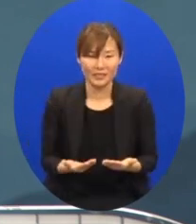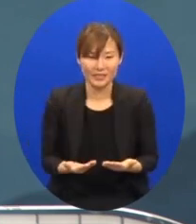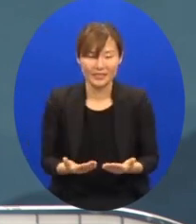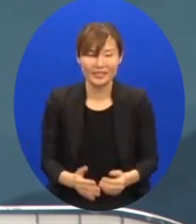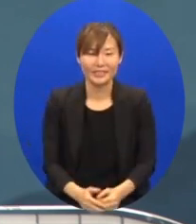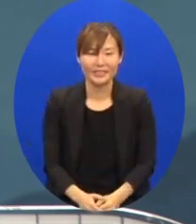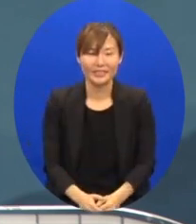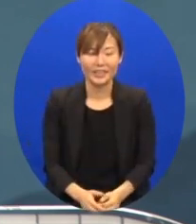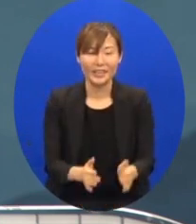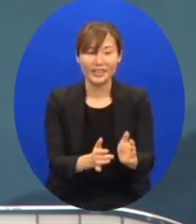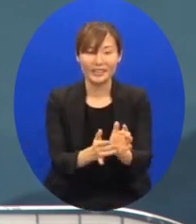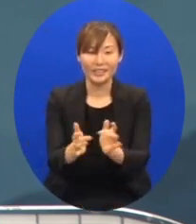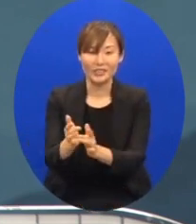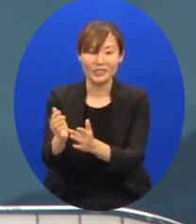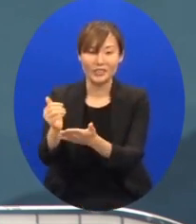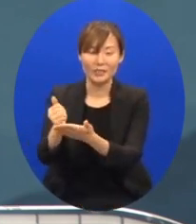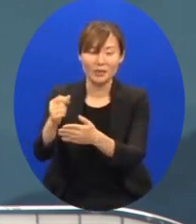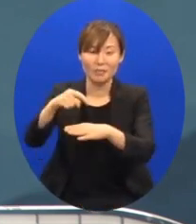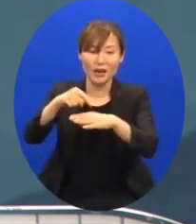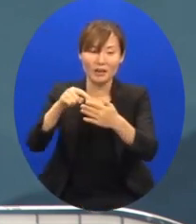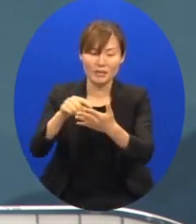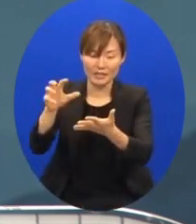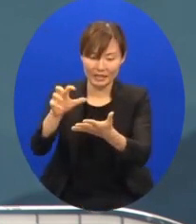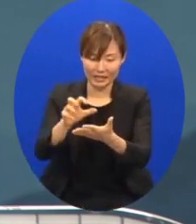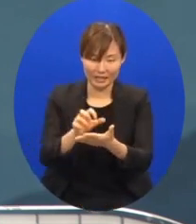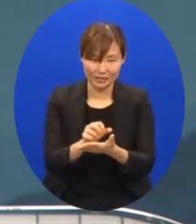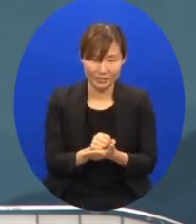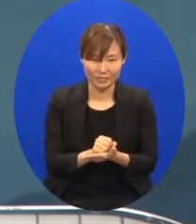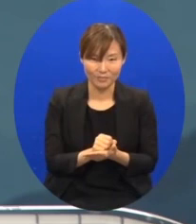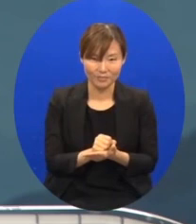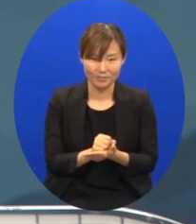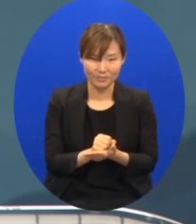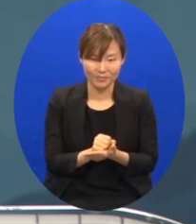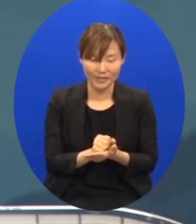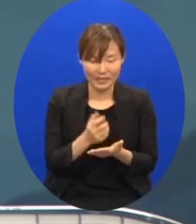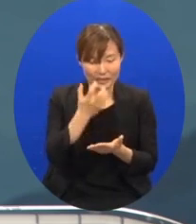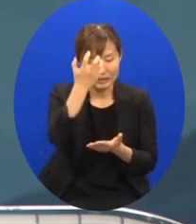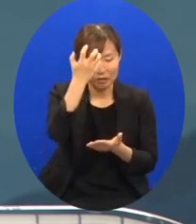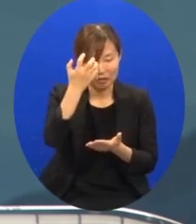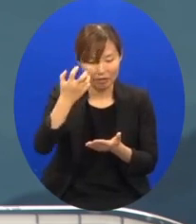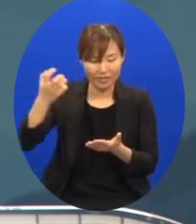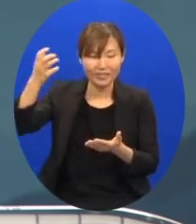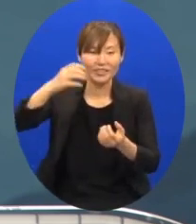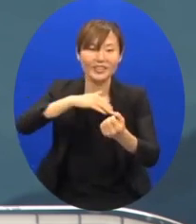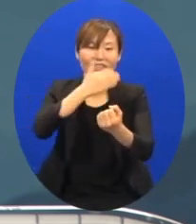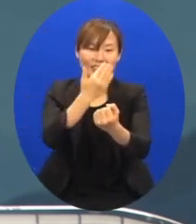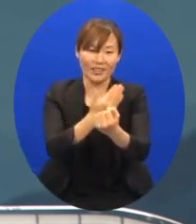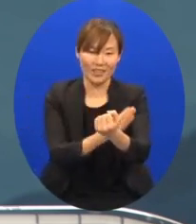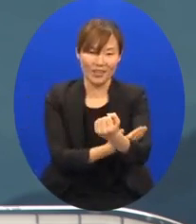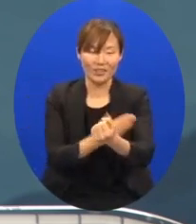우리는 예수님의 마음을 가지고 있는 사람이 그게 바로 성령의 능력입니다